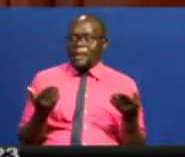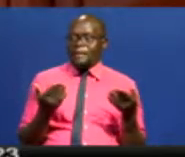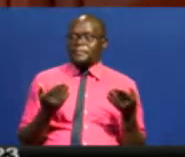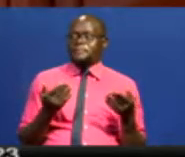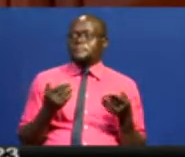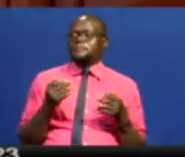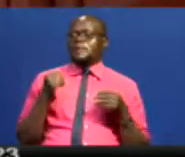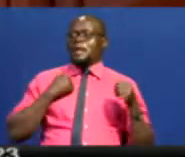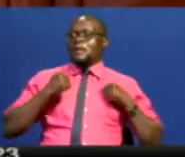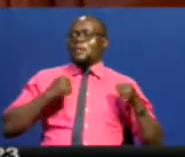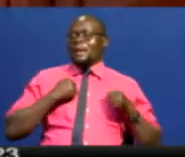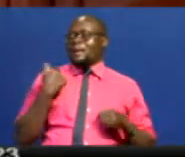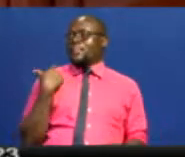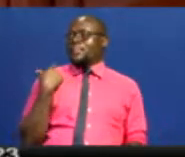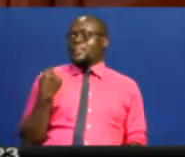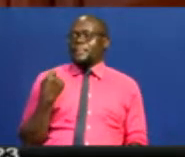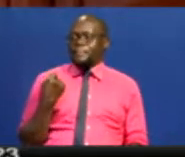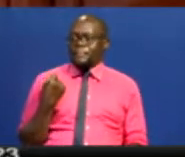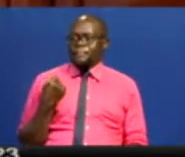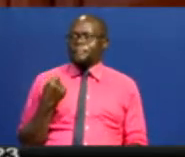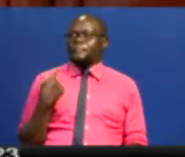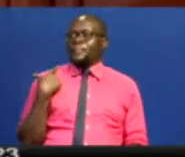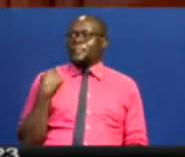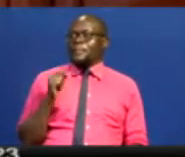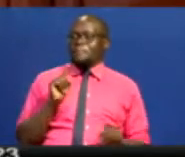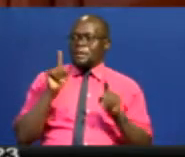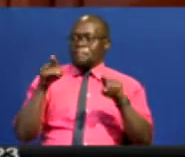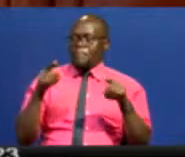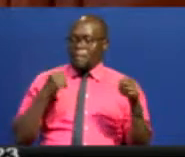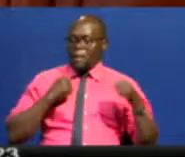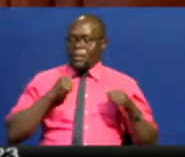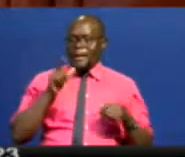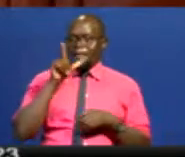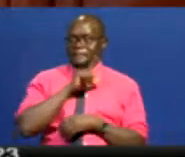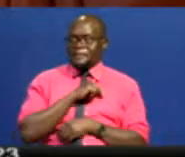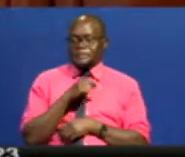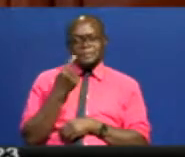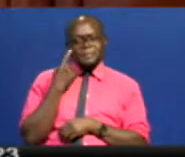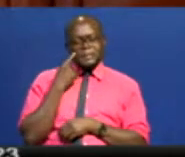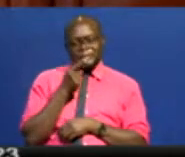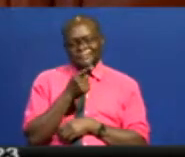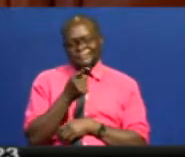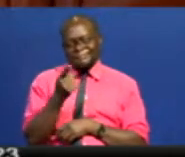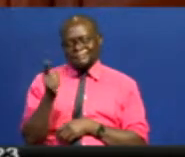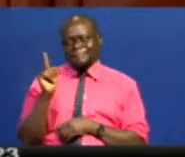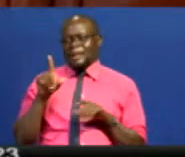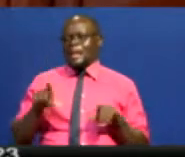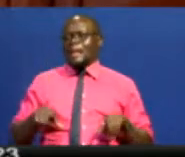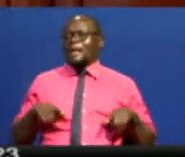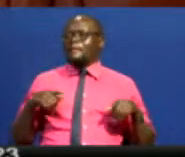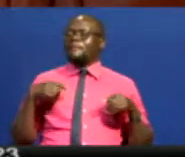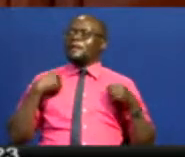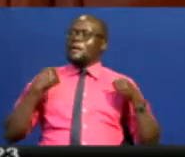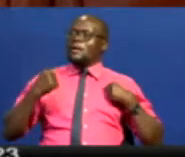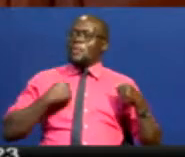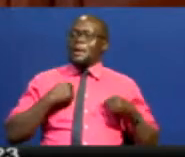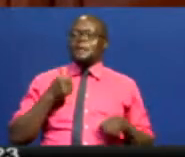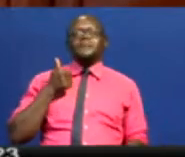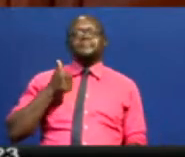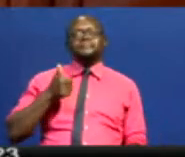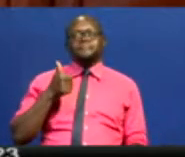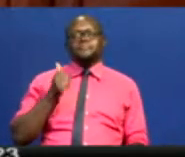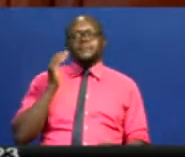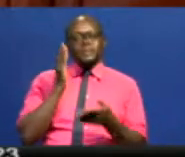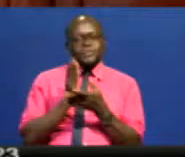taifa la Rwanda, Mheshimiwa Spika, na juzi nimetembelea Rwanda, niliangalie vile maisha yalivyo kule, nikasema